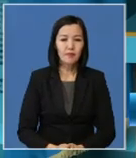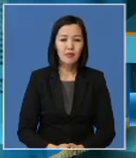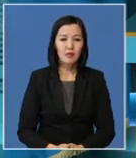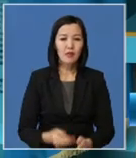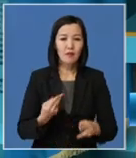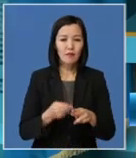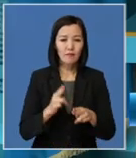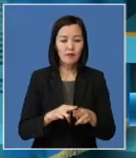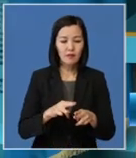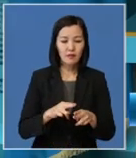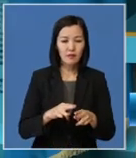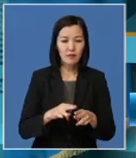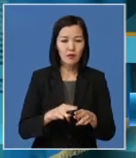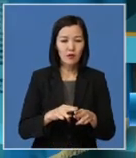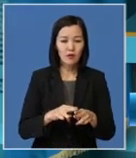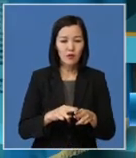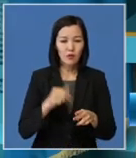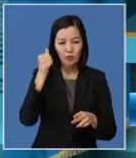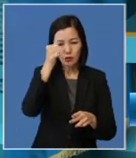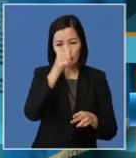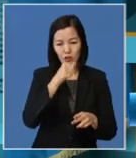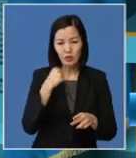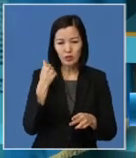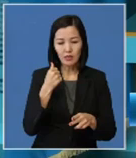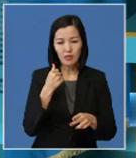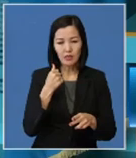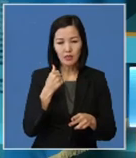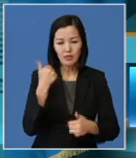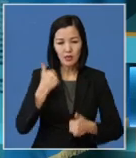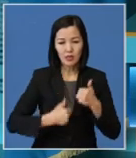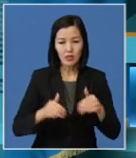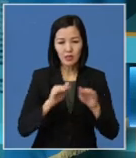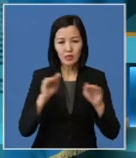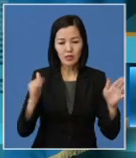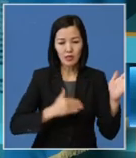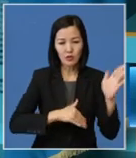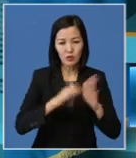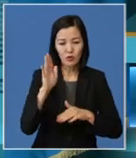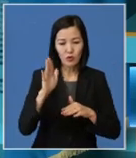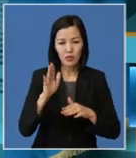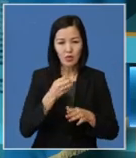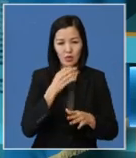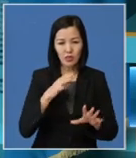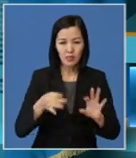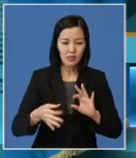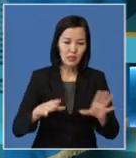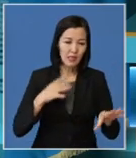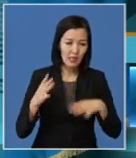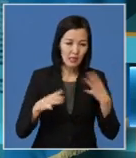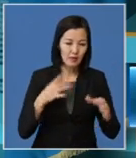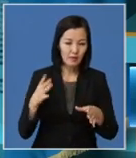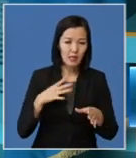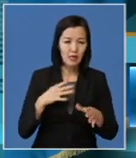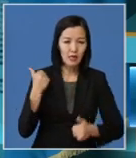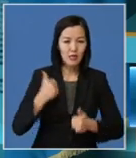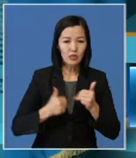В этом году мы немного изменили систему проведения соревнований. Жарыс деңгейі жоғары. Барлық командалар жақсы дайындалып келгендерін көрсетіп жатыр. Біз